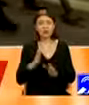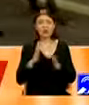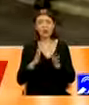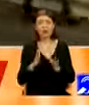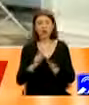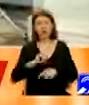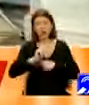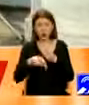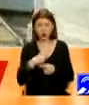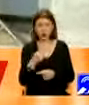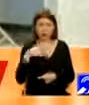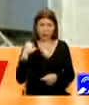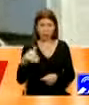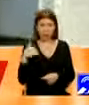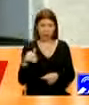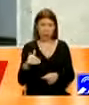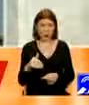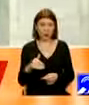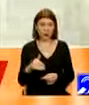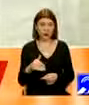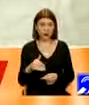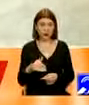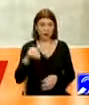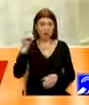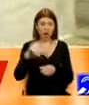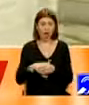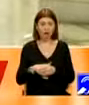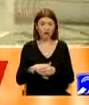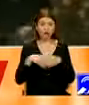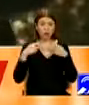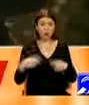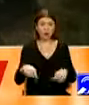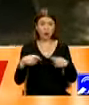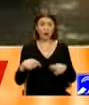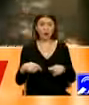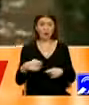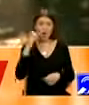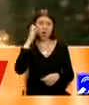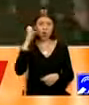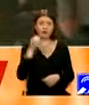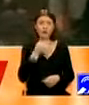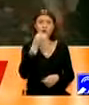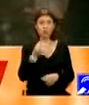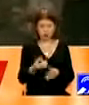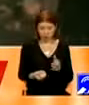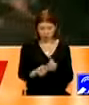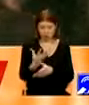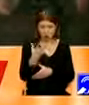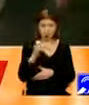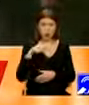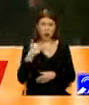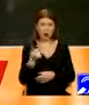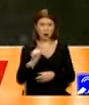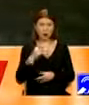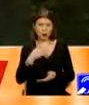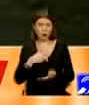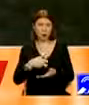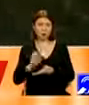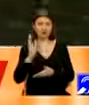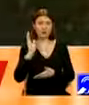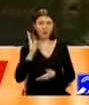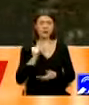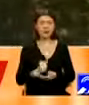care, după ziua de miercuri, la votul plenului reunit, guvernul propus de Nicolae Ciucă va pica.